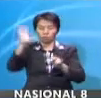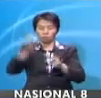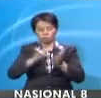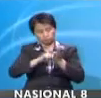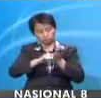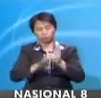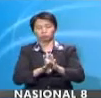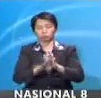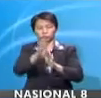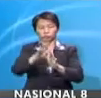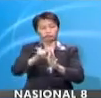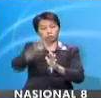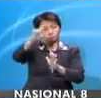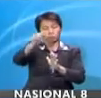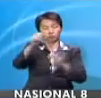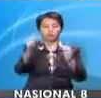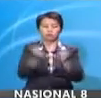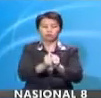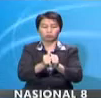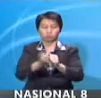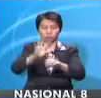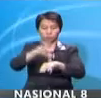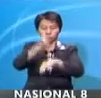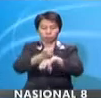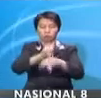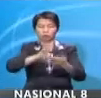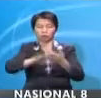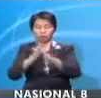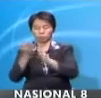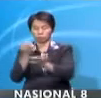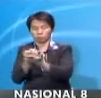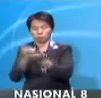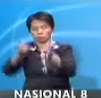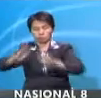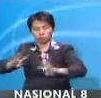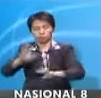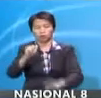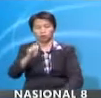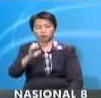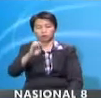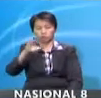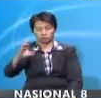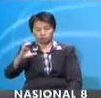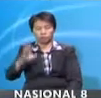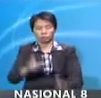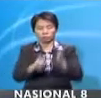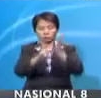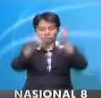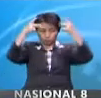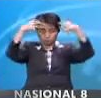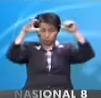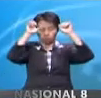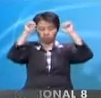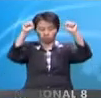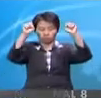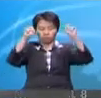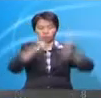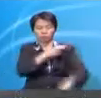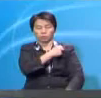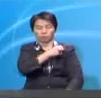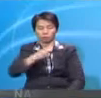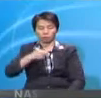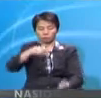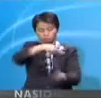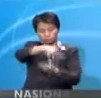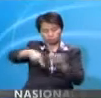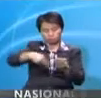mencatatkan pertumbuhan lebih tinggi dengan penubuhan komuniti ekonomi ASEAN AEC. Menurut Naib Presiden Indonesia Yusof Kala, sektor pelancongan